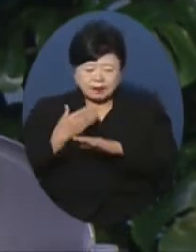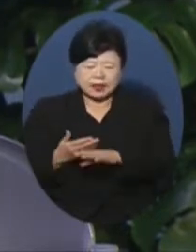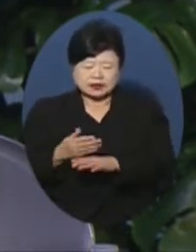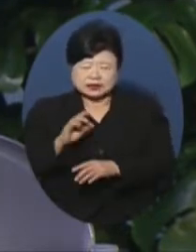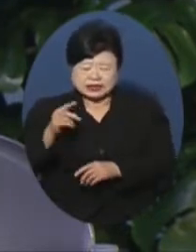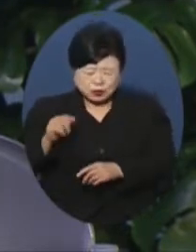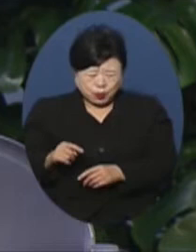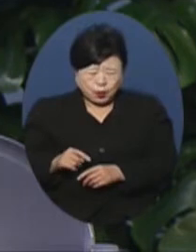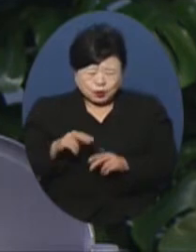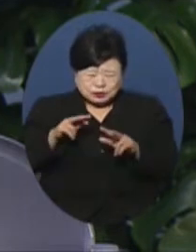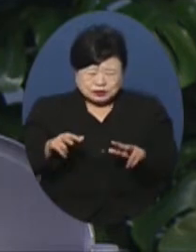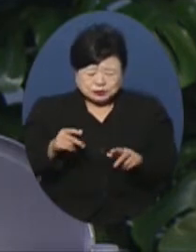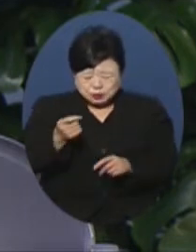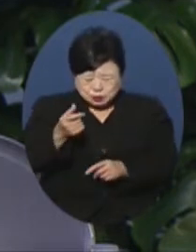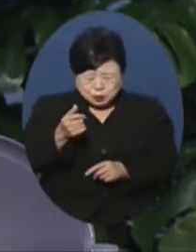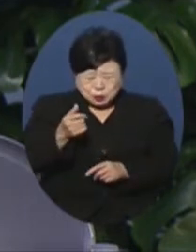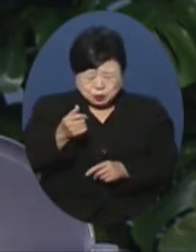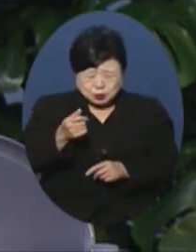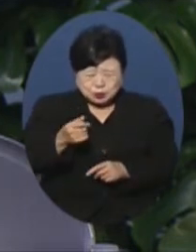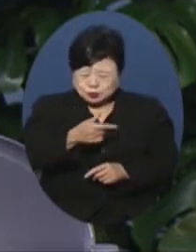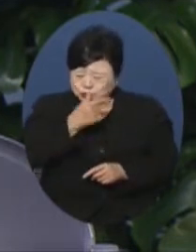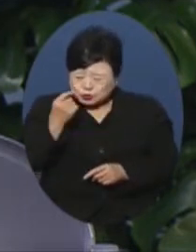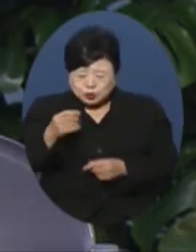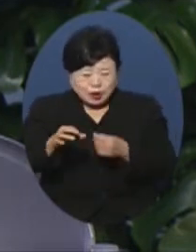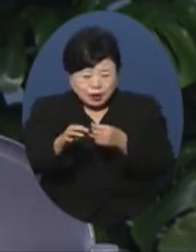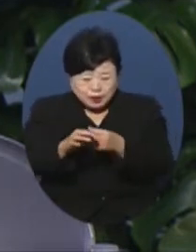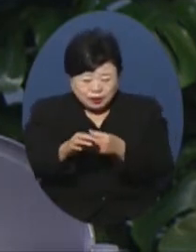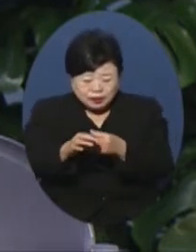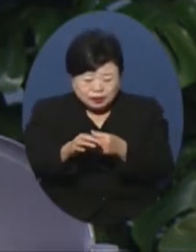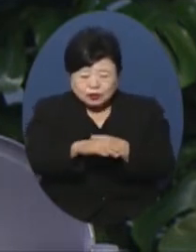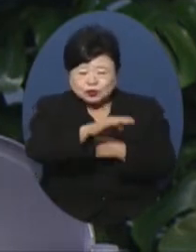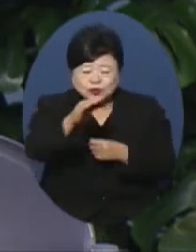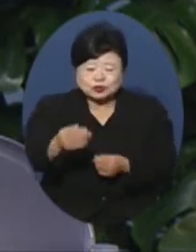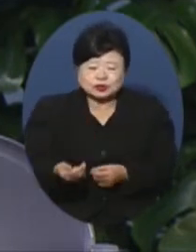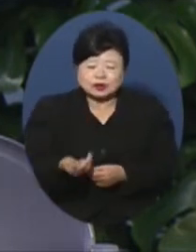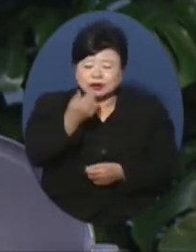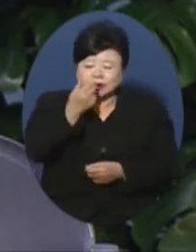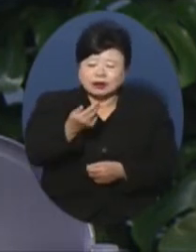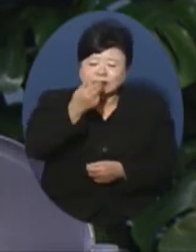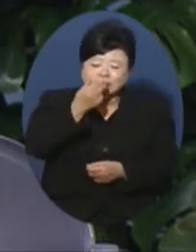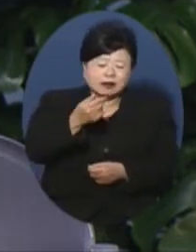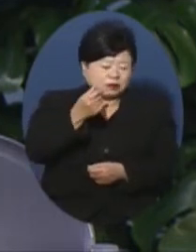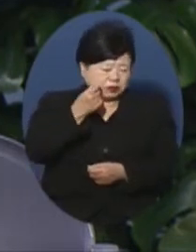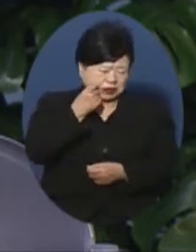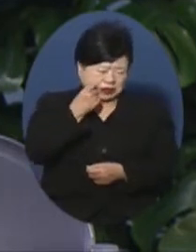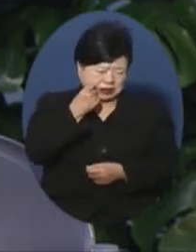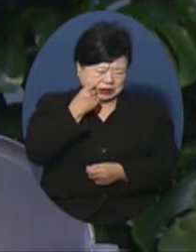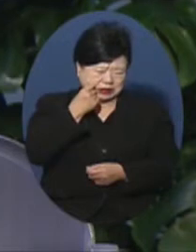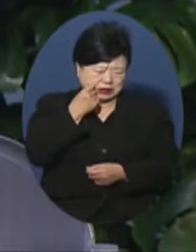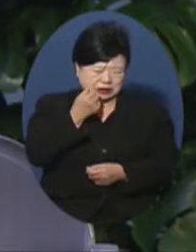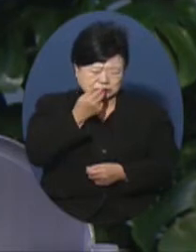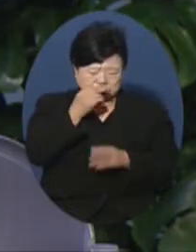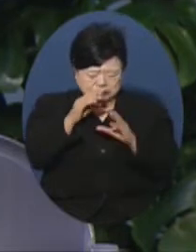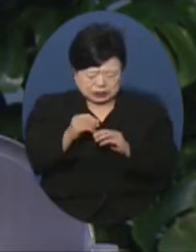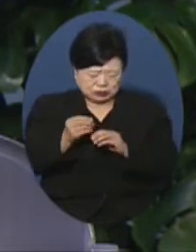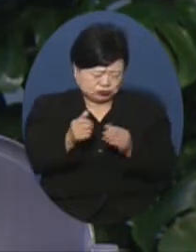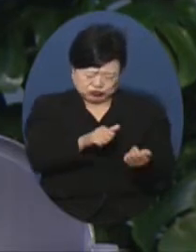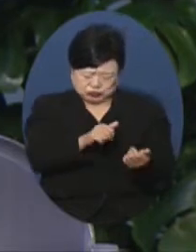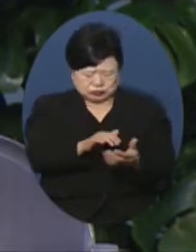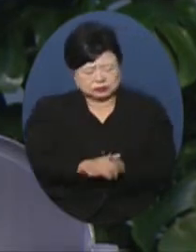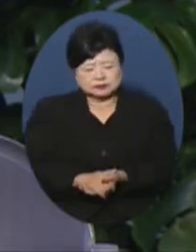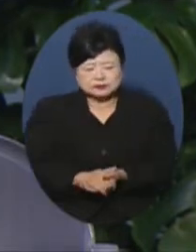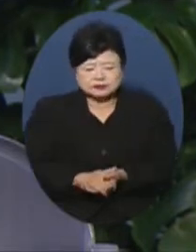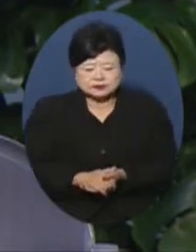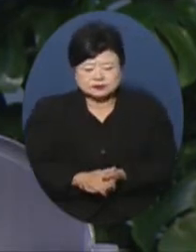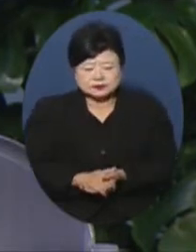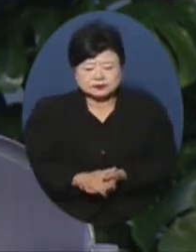반대로 산소가 지금보다 조금이라도 적었다면 우리가 호흡을 하고 살아가는데 큰